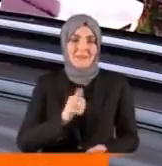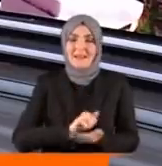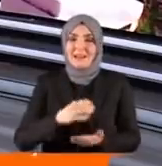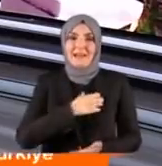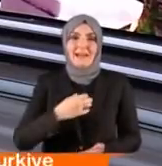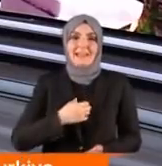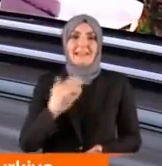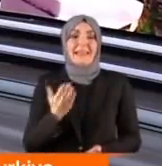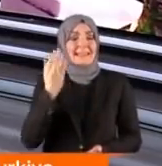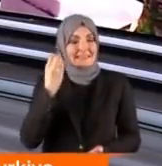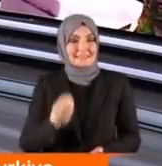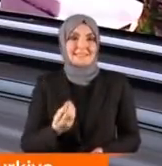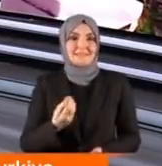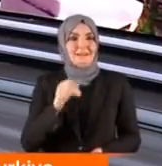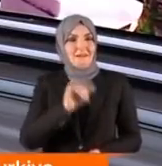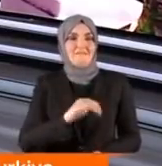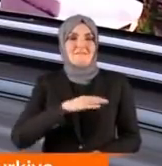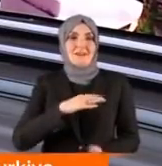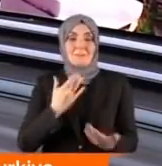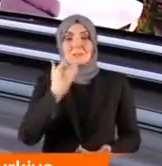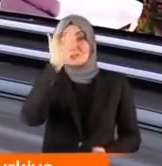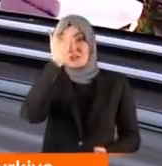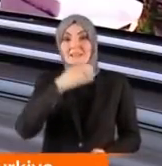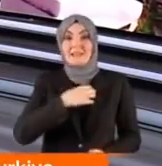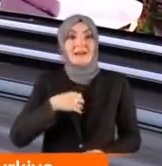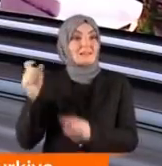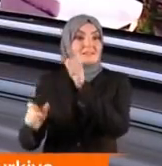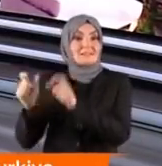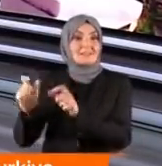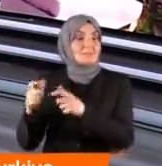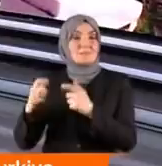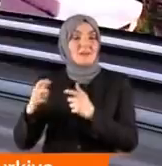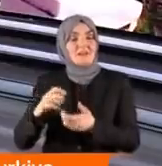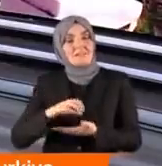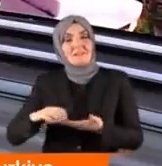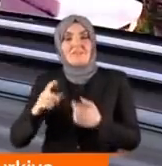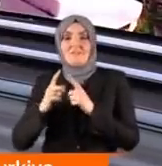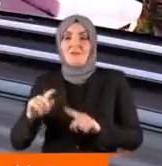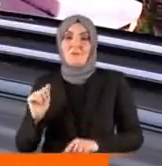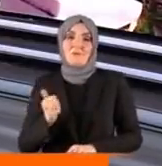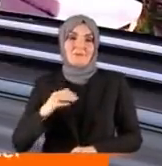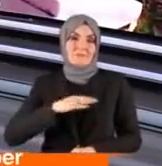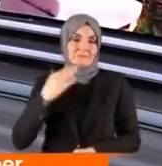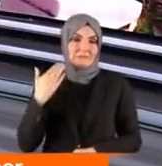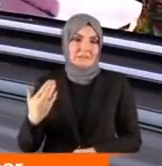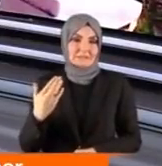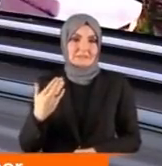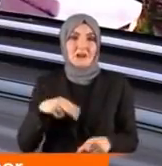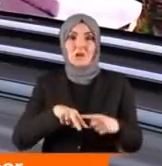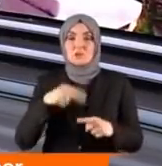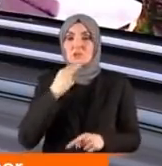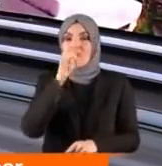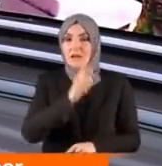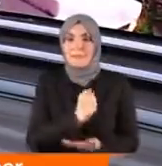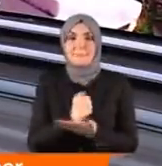ediyor Şehit annelerimizin yeniyse çok ayrı Ayşegül de bir şey tanesi Trabzon'da teröristlerin şeyi de